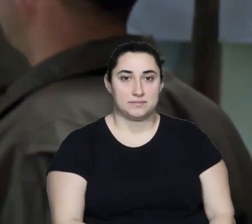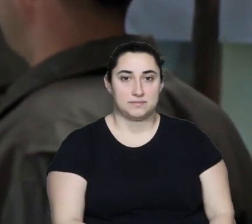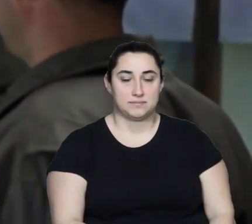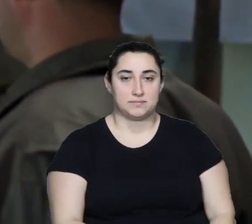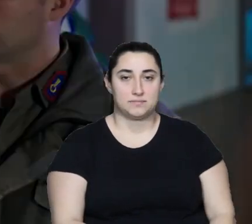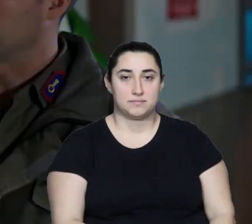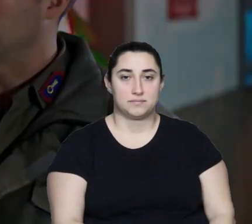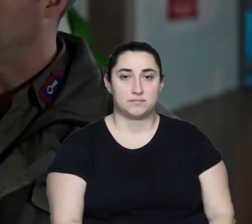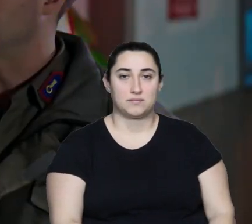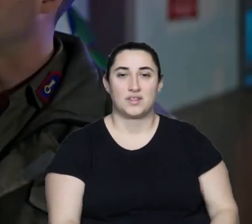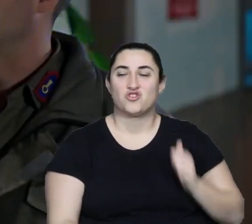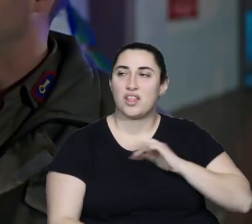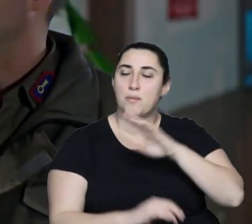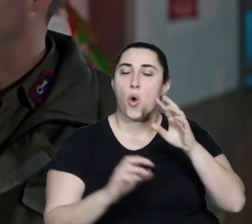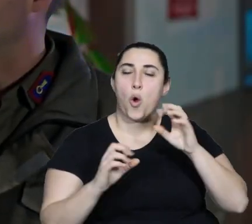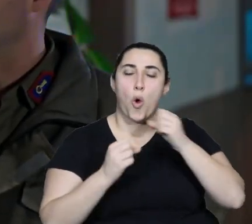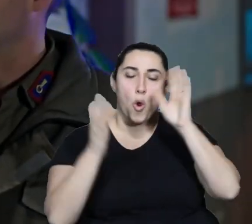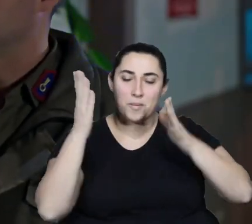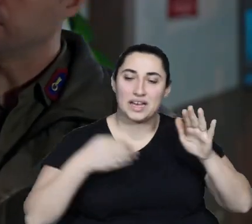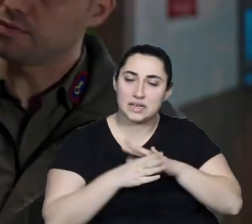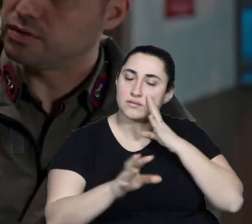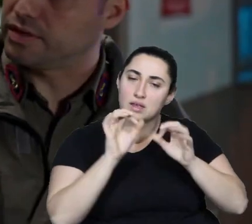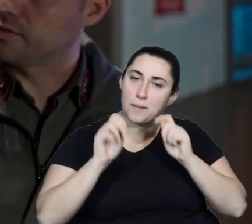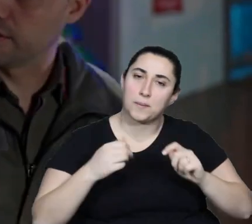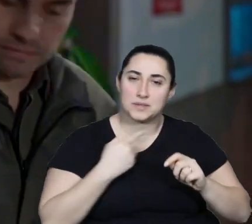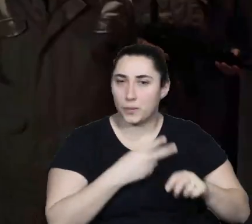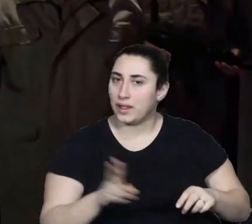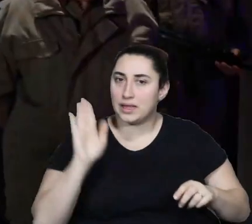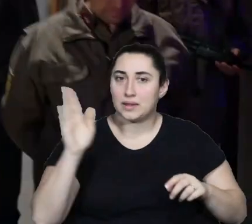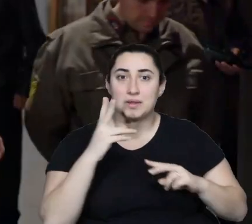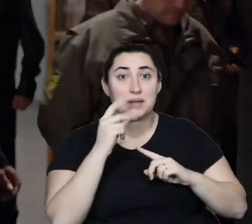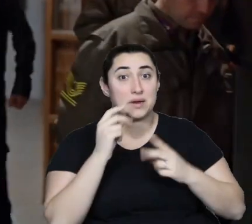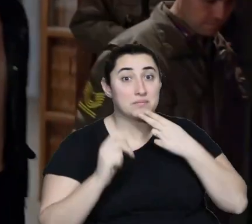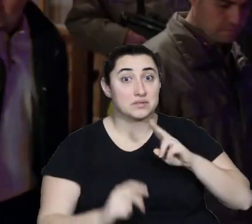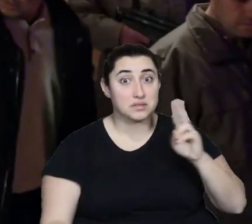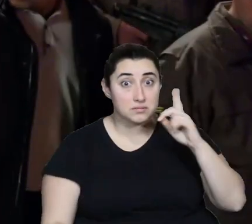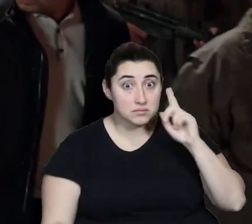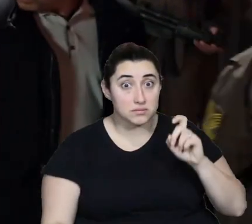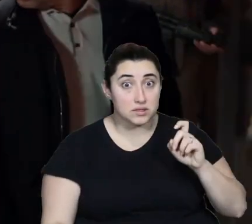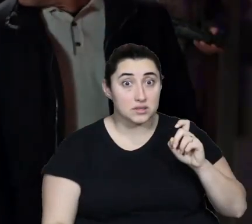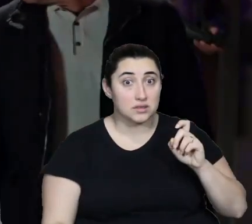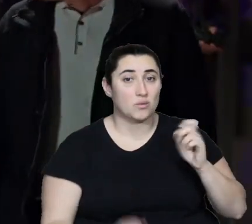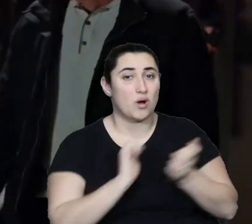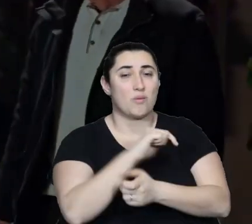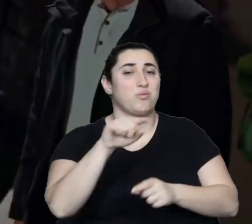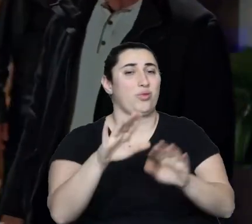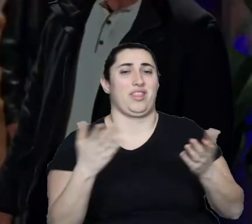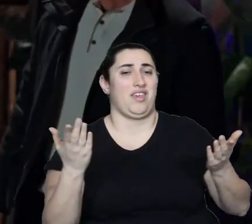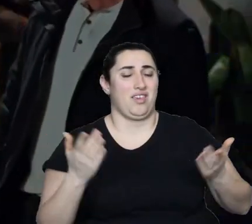Fatih. Ekipleri ormana soktuk. Her yeri didik didik arıyorlar. Buyurun biz de o tarafa doğru. İbrahim mi kızlar bu? Nasıl bir aile?